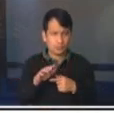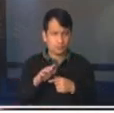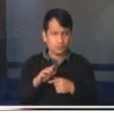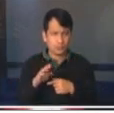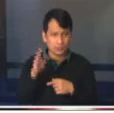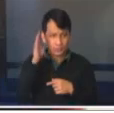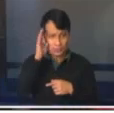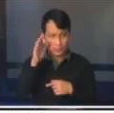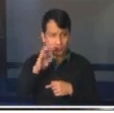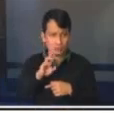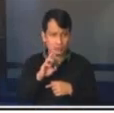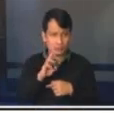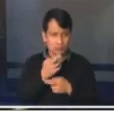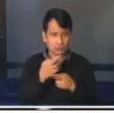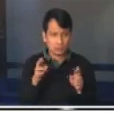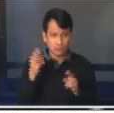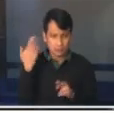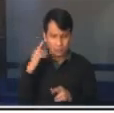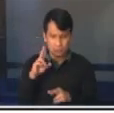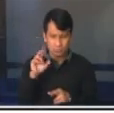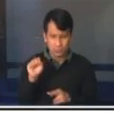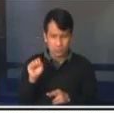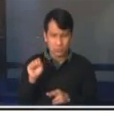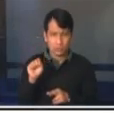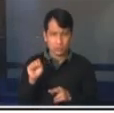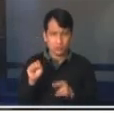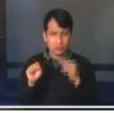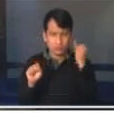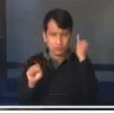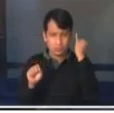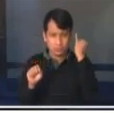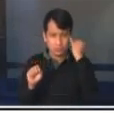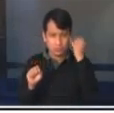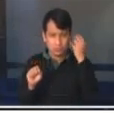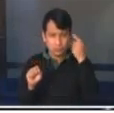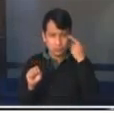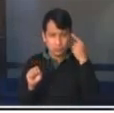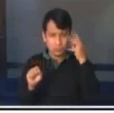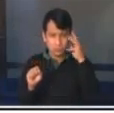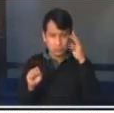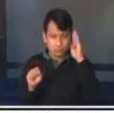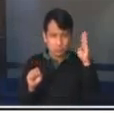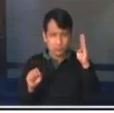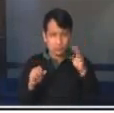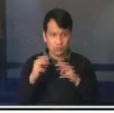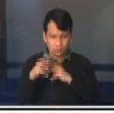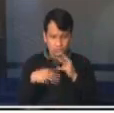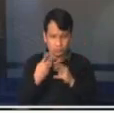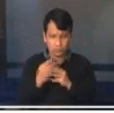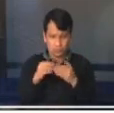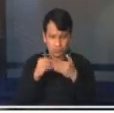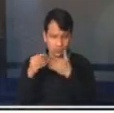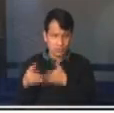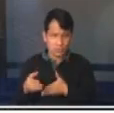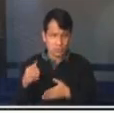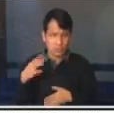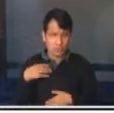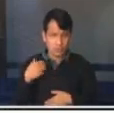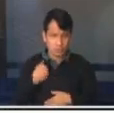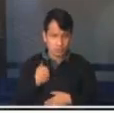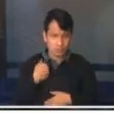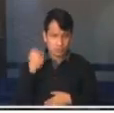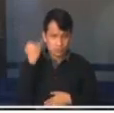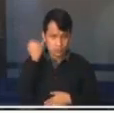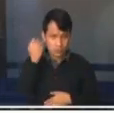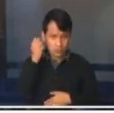ang Republican na si dating US President George W. Bush at ilang pang mga world leaders tulad na Canadian Prime Minister Justin